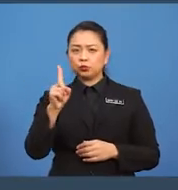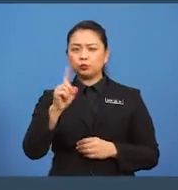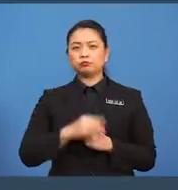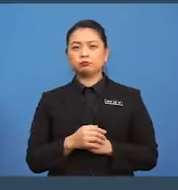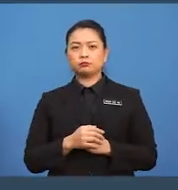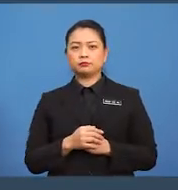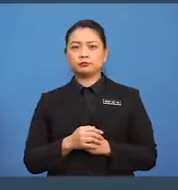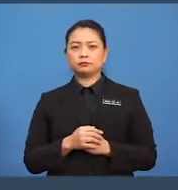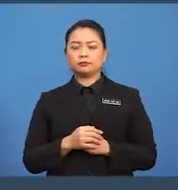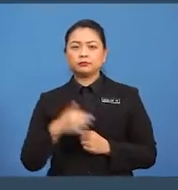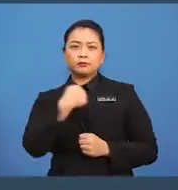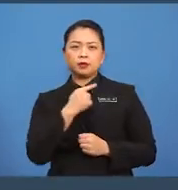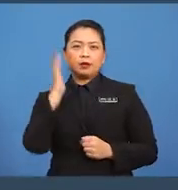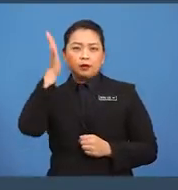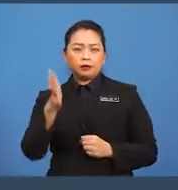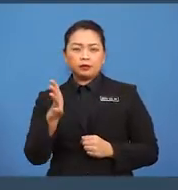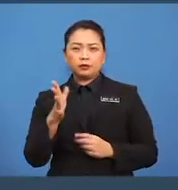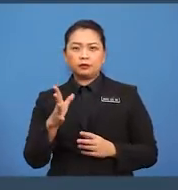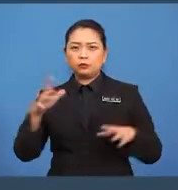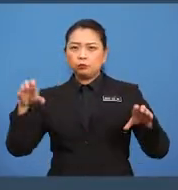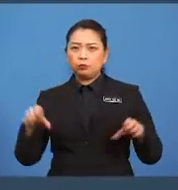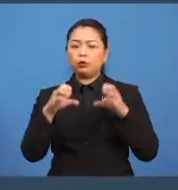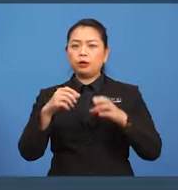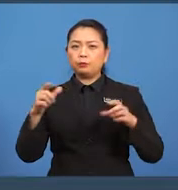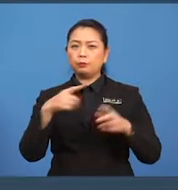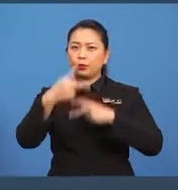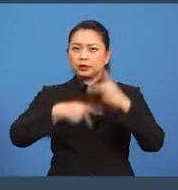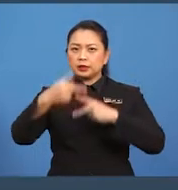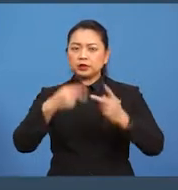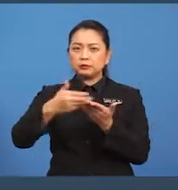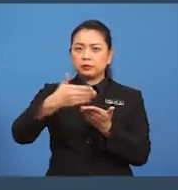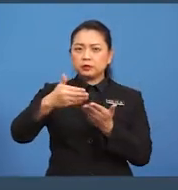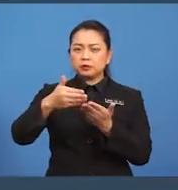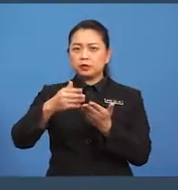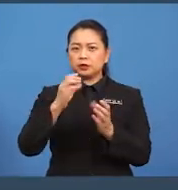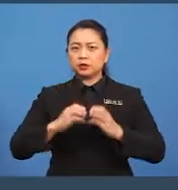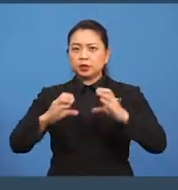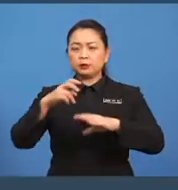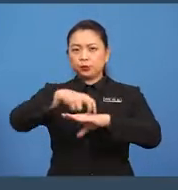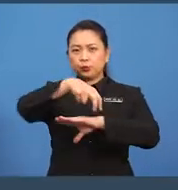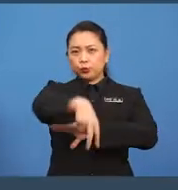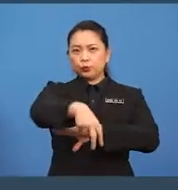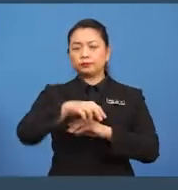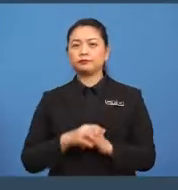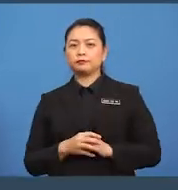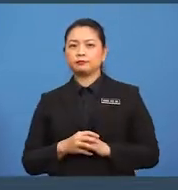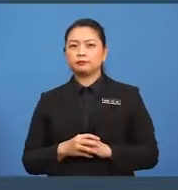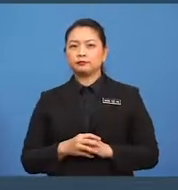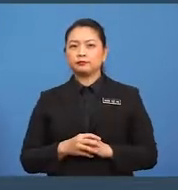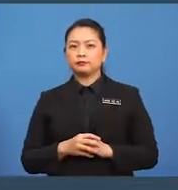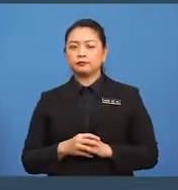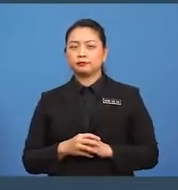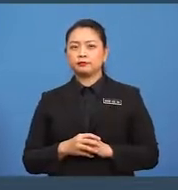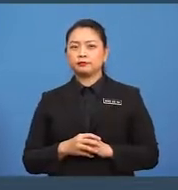1. Kita akan melakukan proses isihan secara menurun. Jadi, nombor 4 adalah